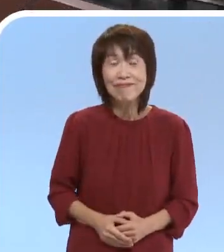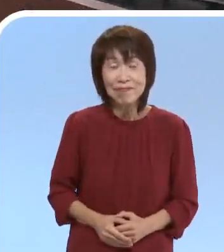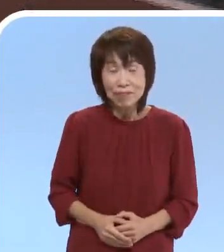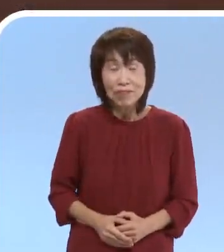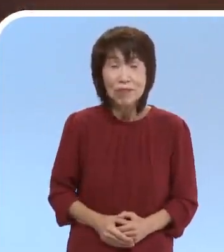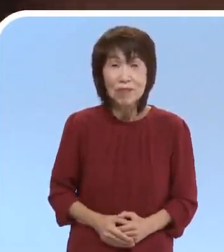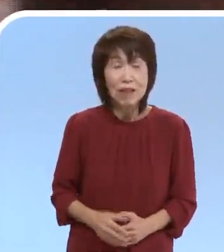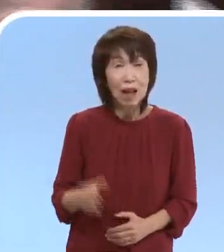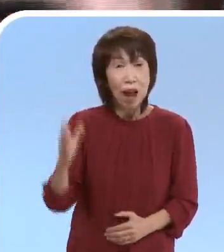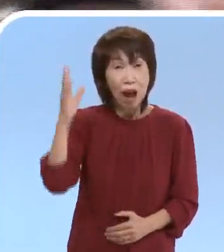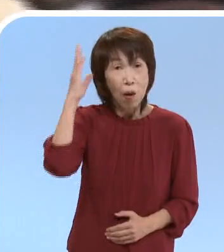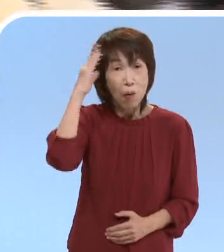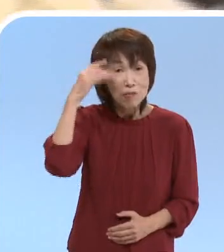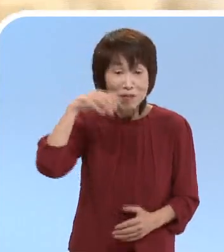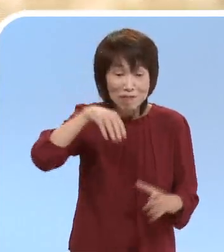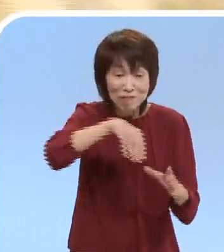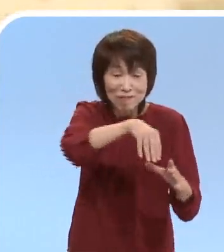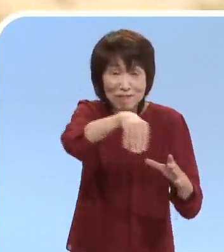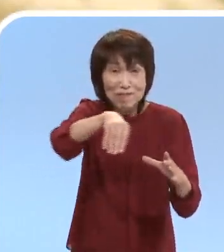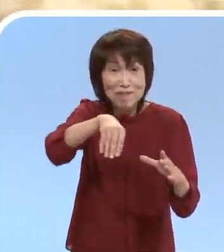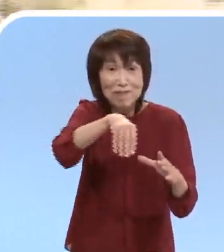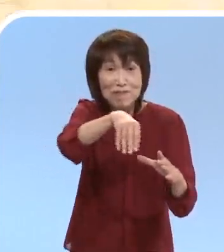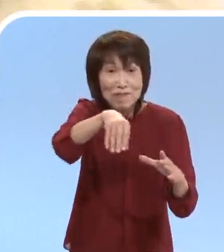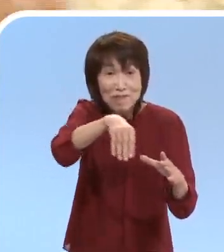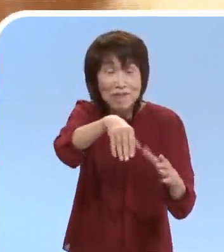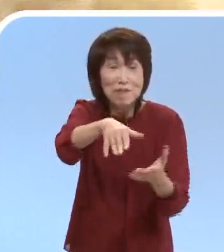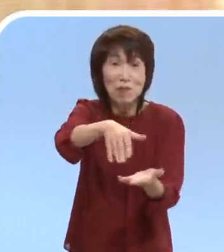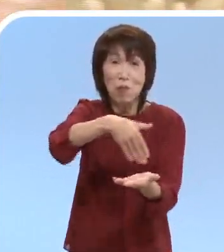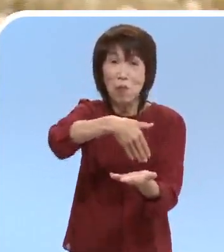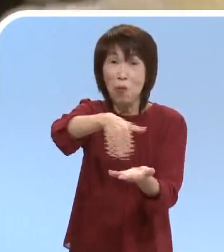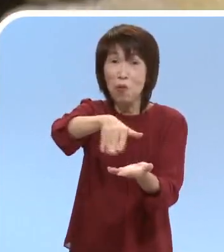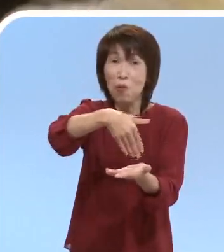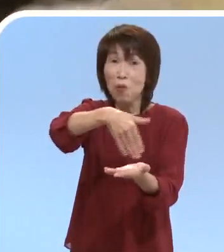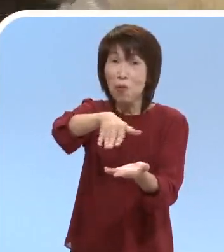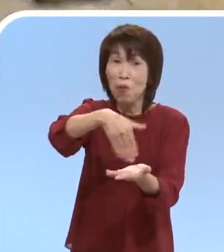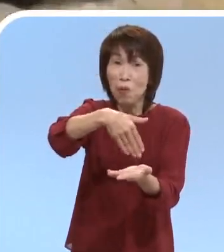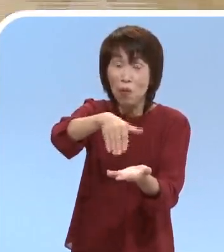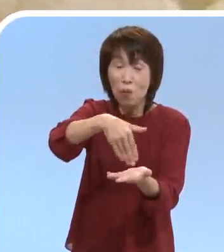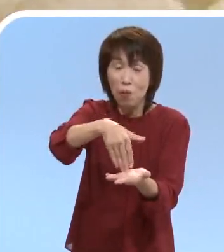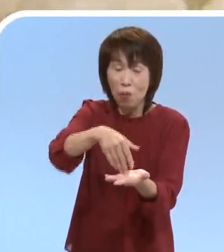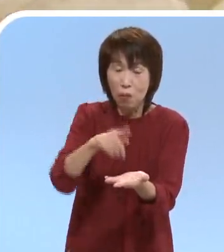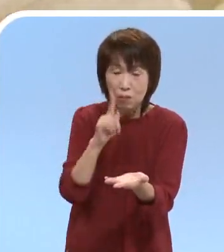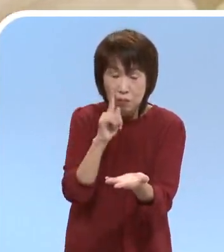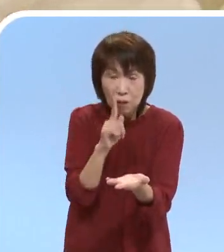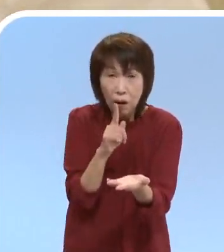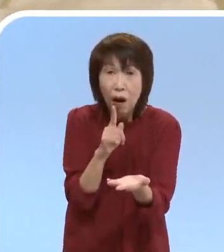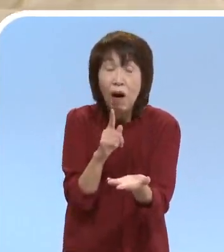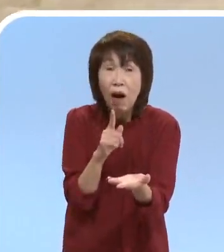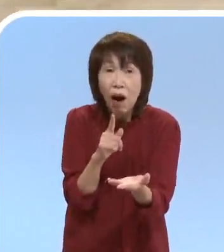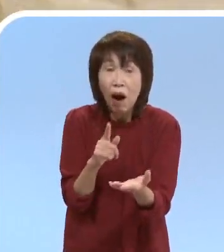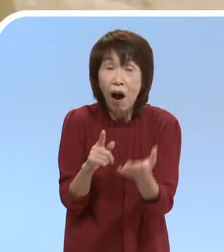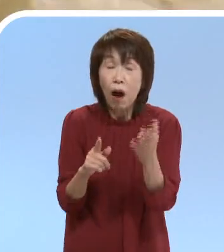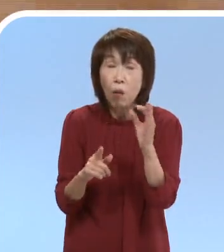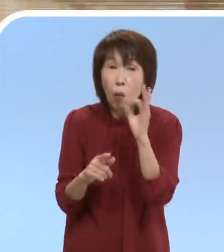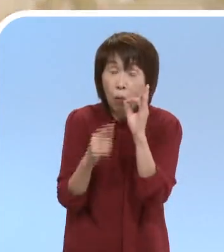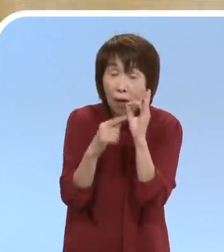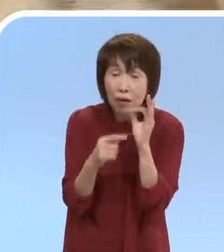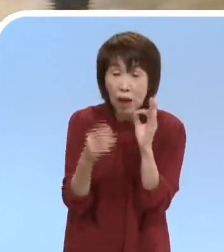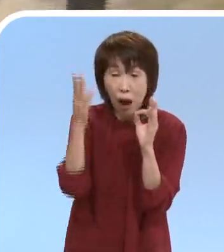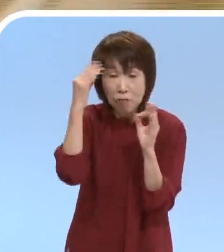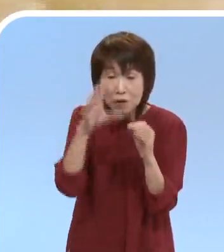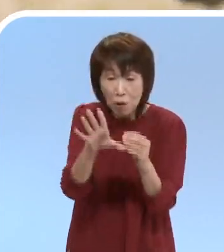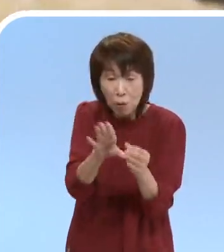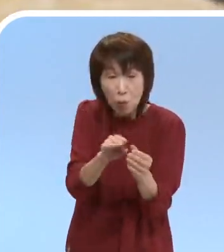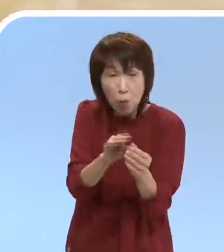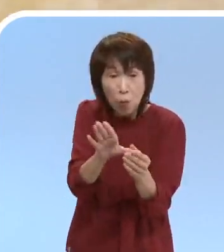そしてオリーブオイルをもう一度注ぎます。 オリーブオイルがね、きれいにこう吸うんですね、